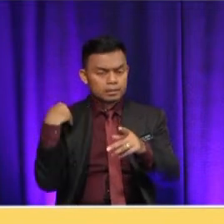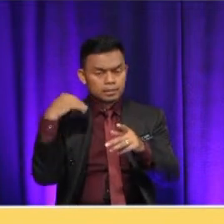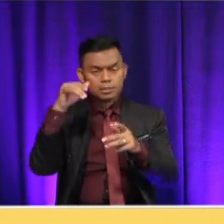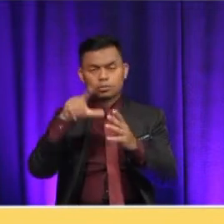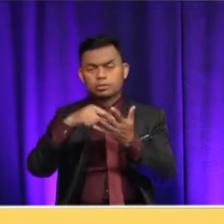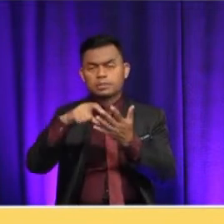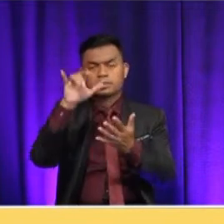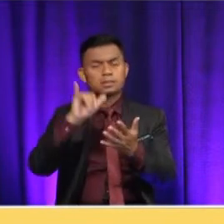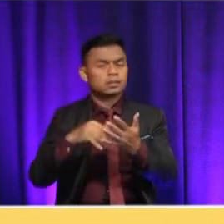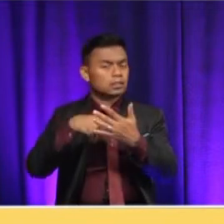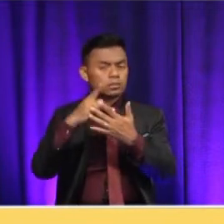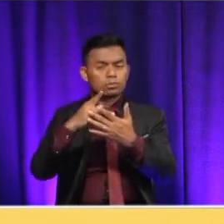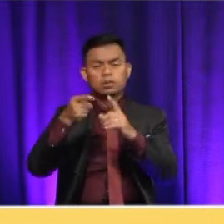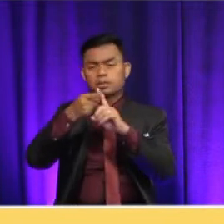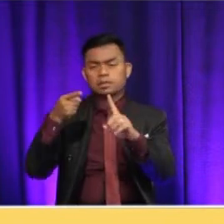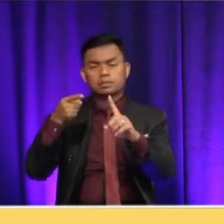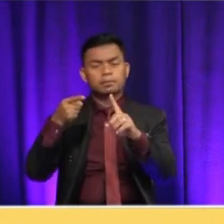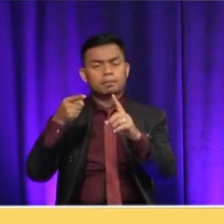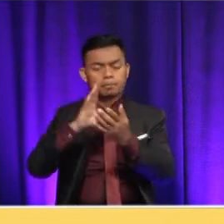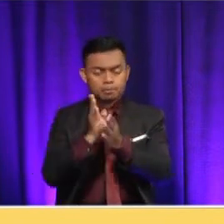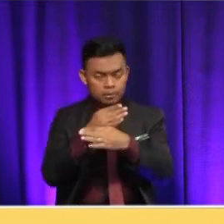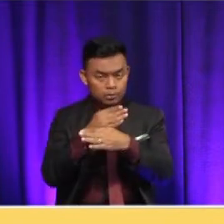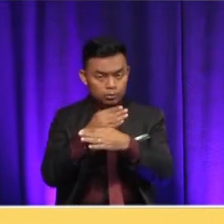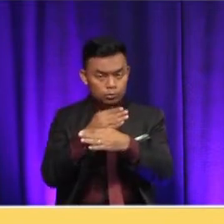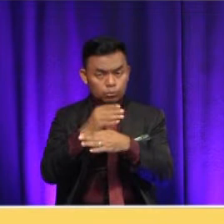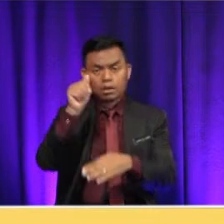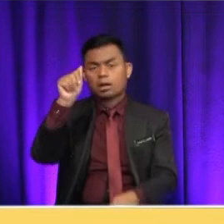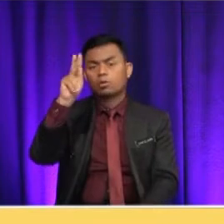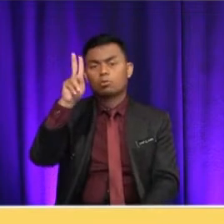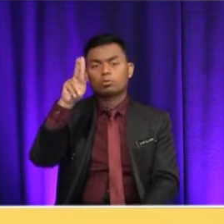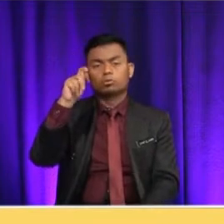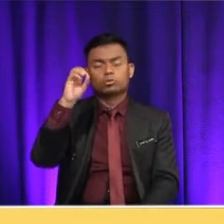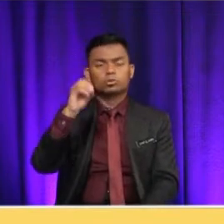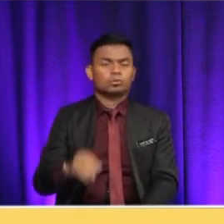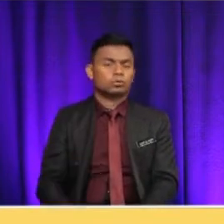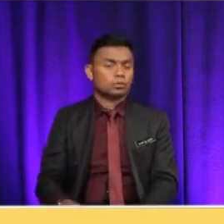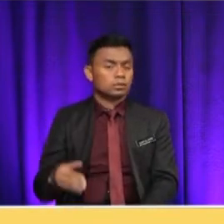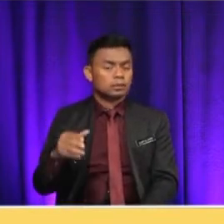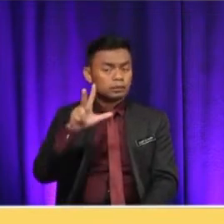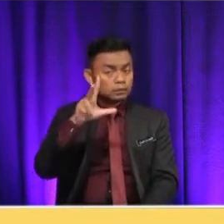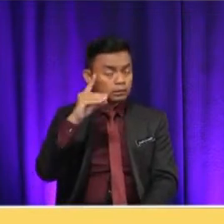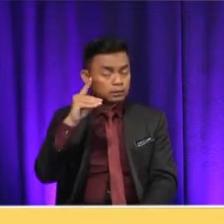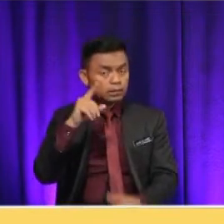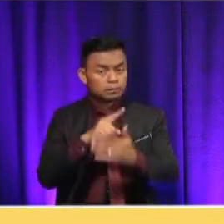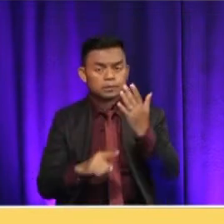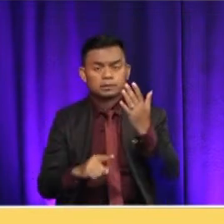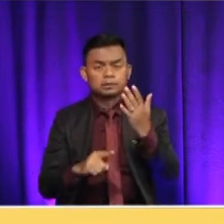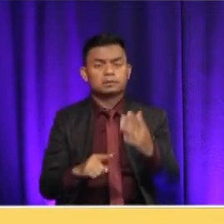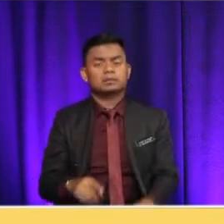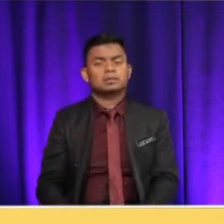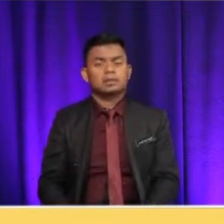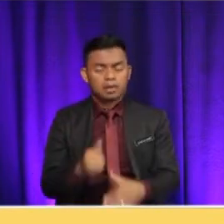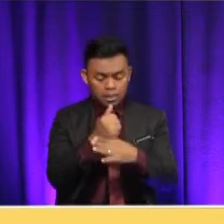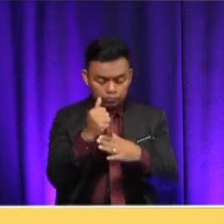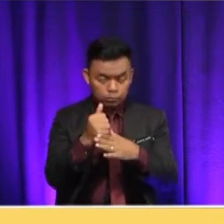dalam bentuk ortografik. Jadi murid jangan keliru kat situ. 3 dimensi macam apa maksud dia, ortografik macam